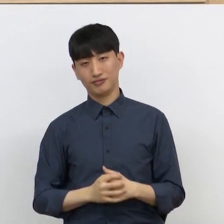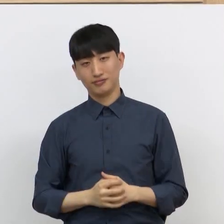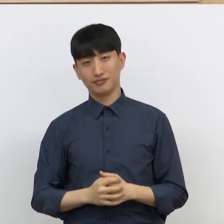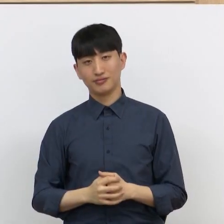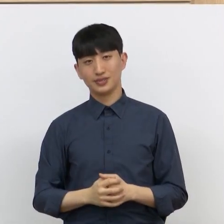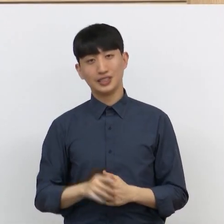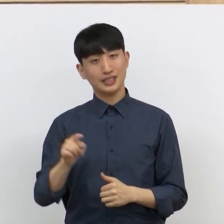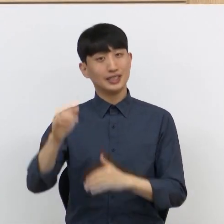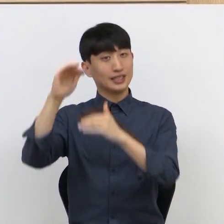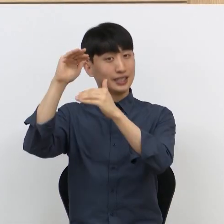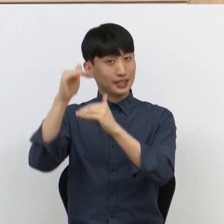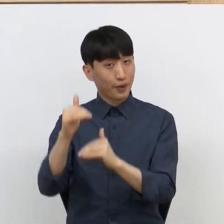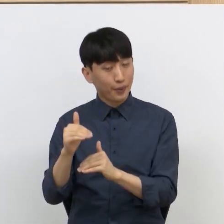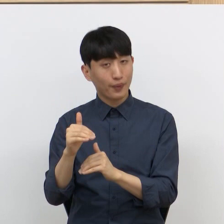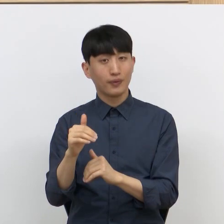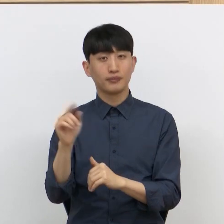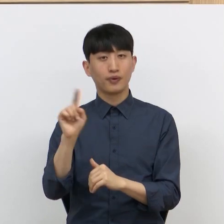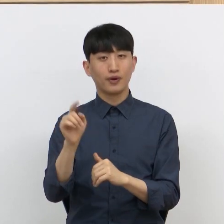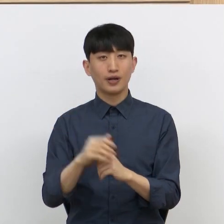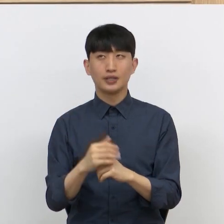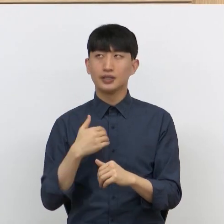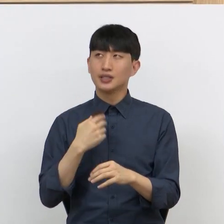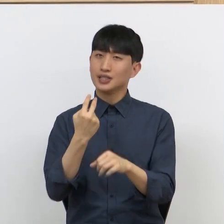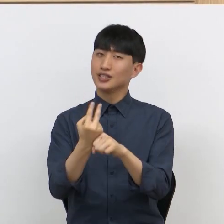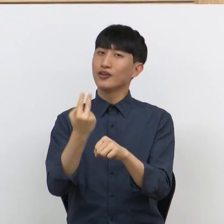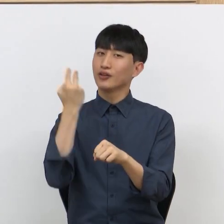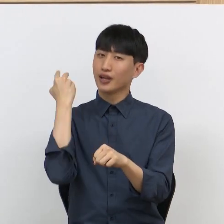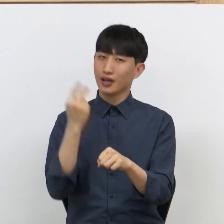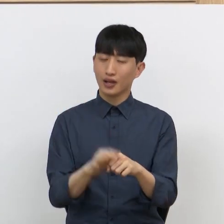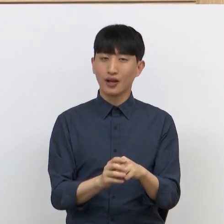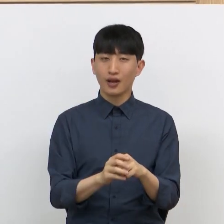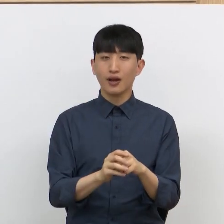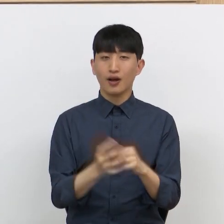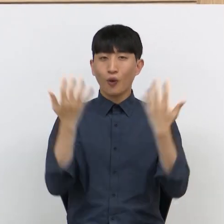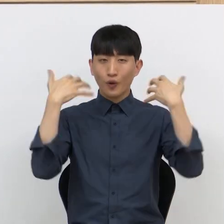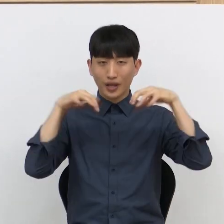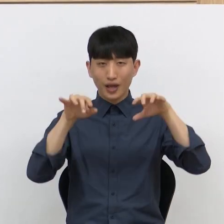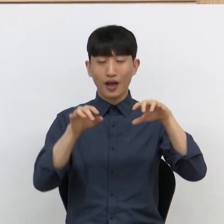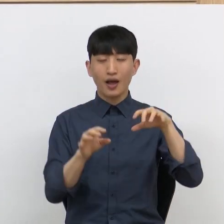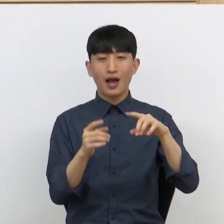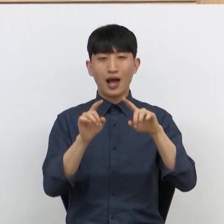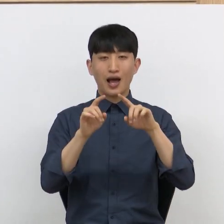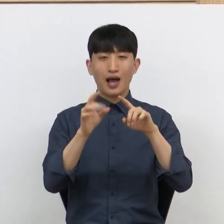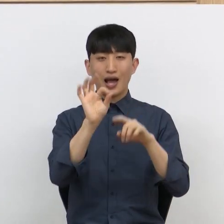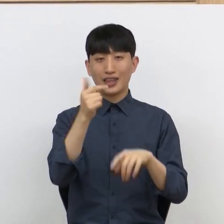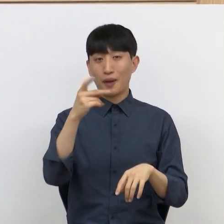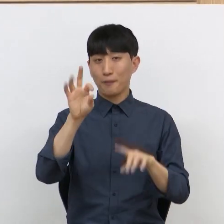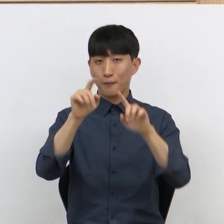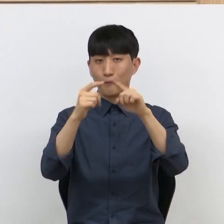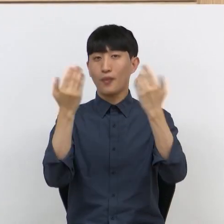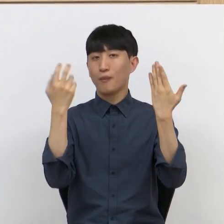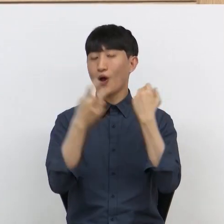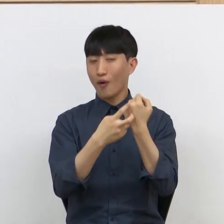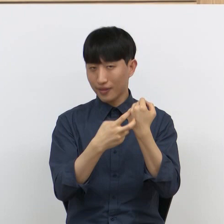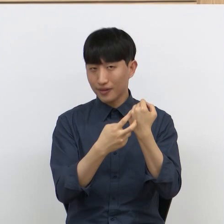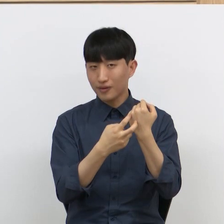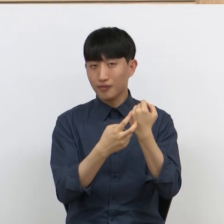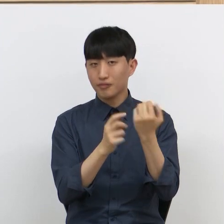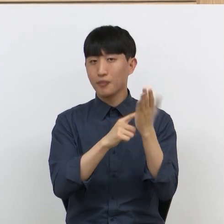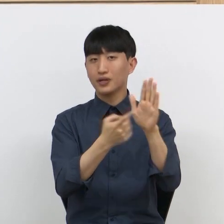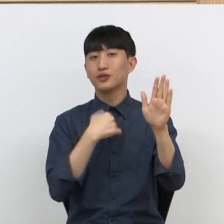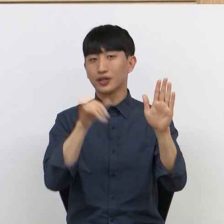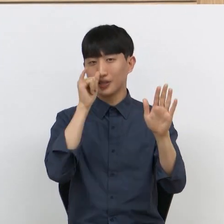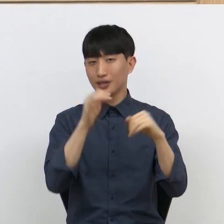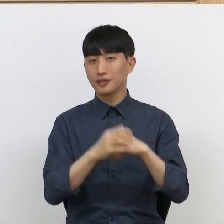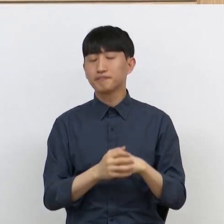이 내용은 제가 아마 2년 전에 고대 안암병원에서 박영 교수님께서 ENT 학회에서 발표했던 거 제가 매핑한